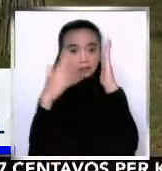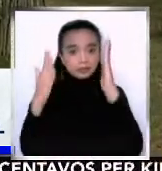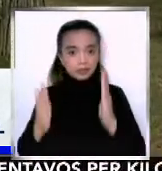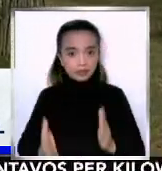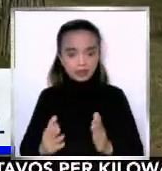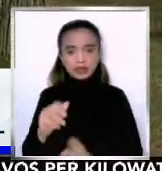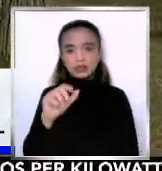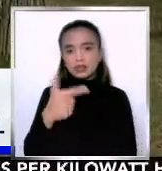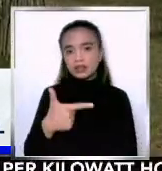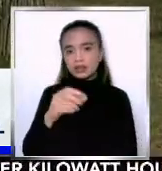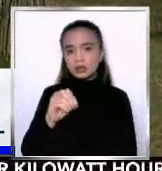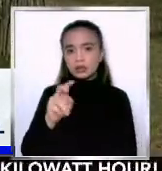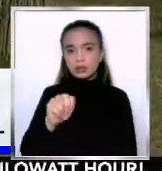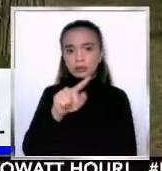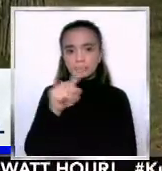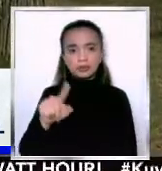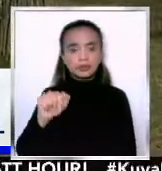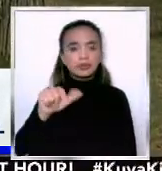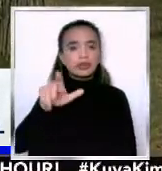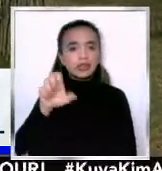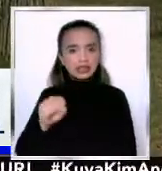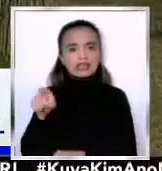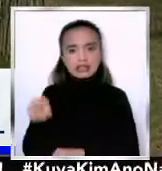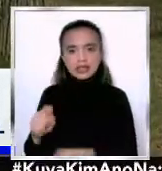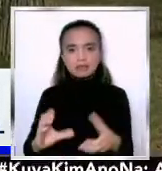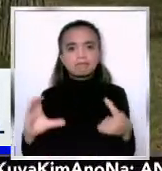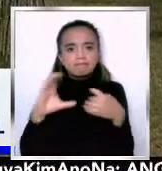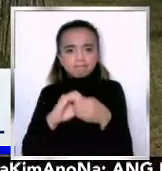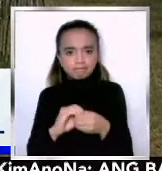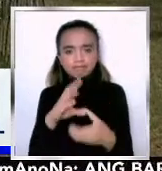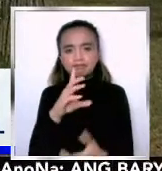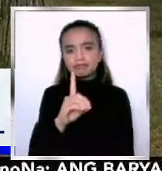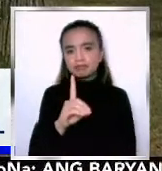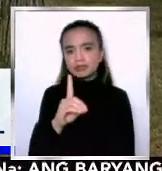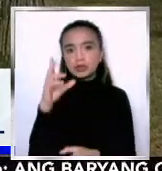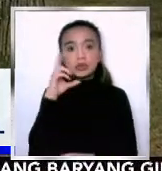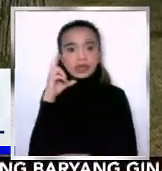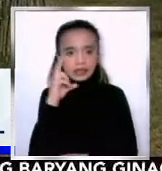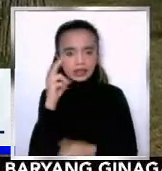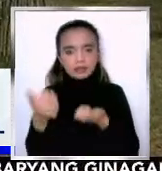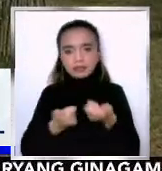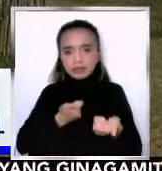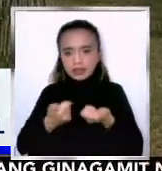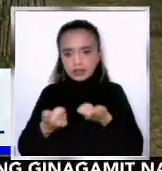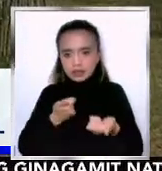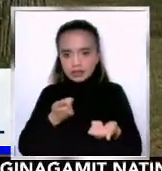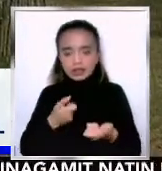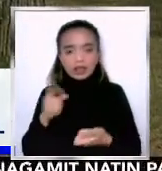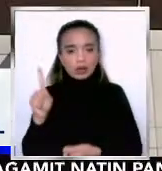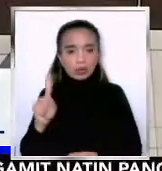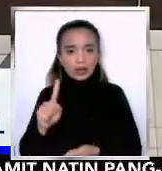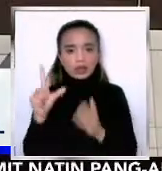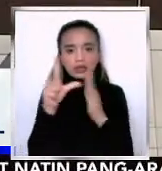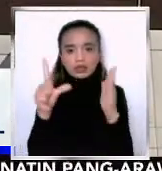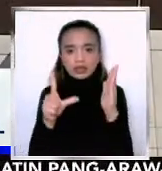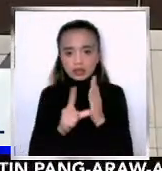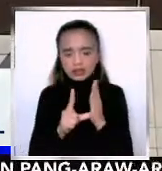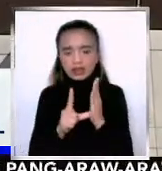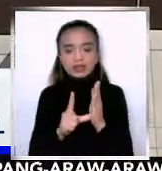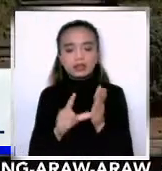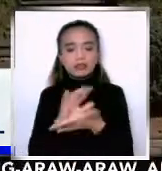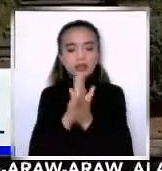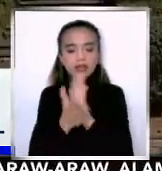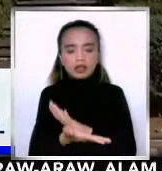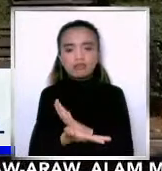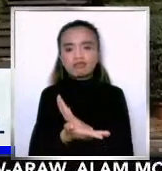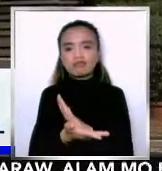Gonzalez, kalyado ng Duterte Administration. Panukala niya na mag-convene ang mababang kapulungan bilang Constituent Assembly